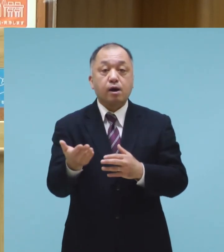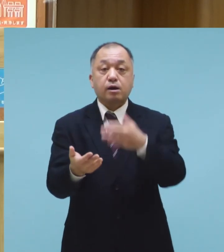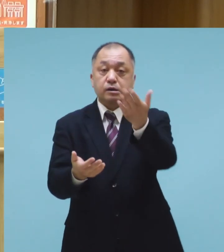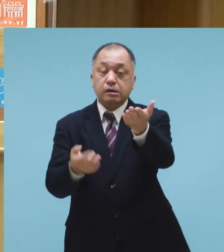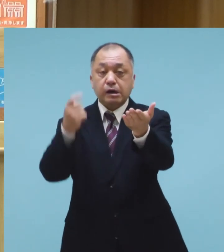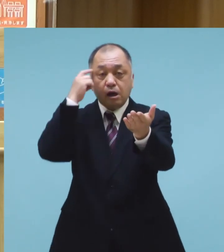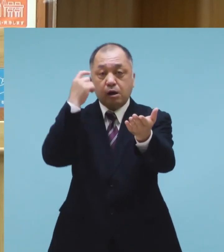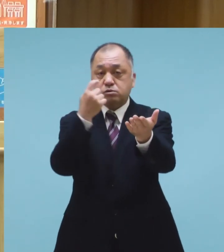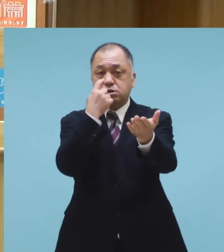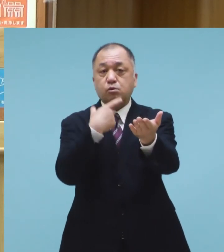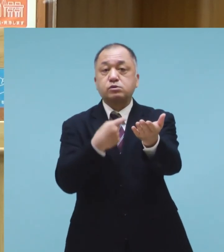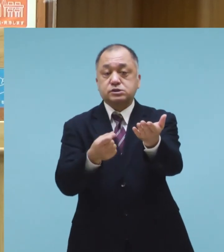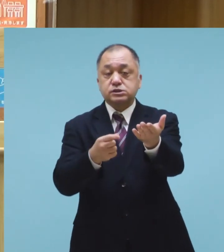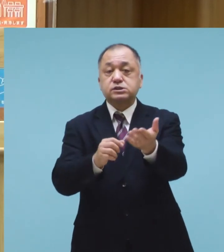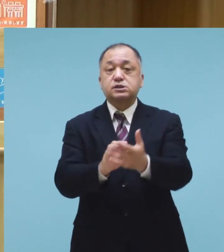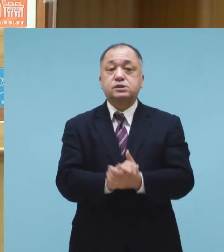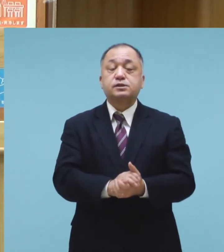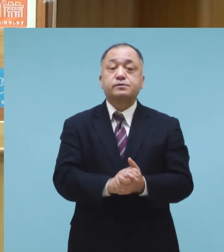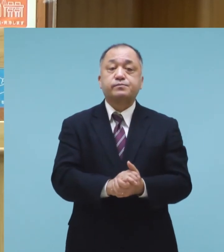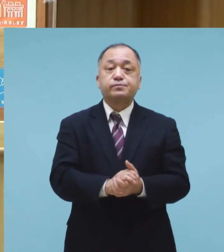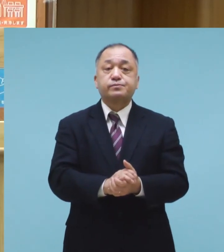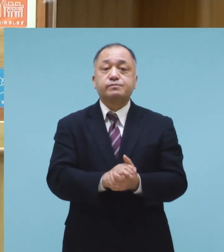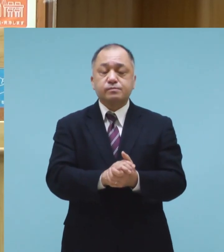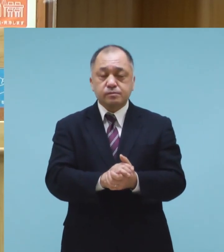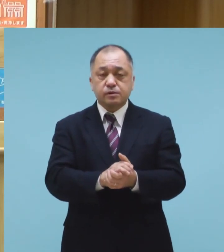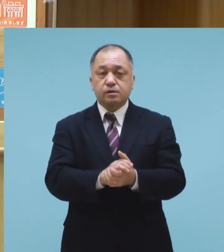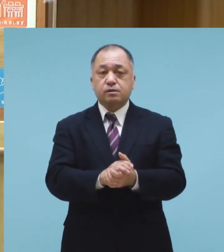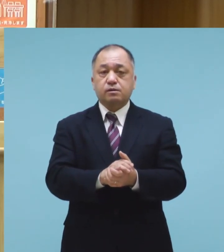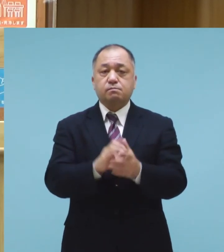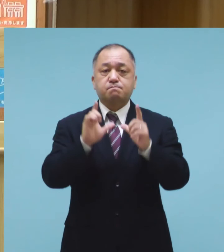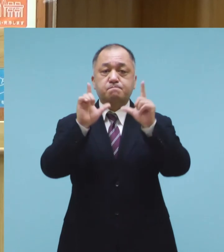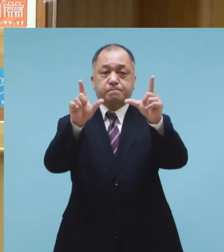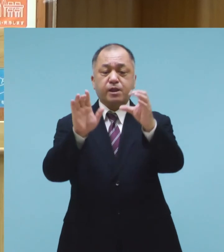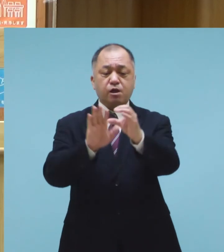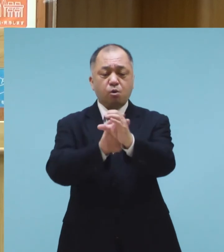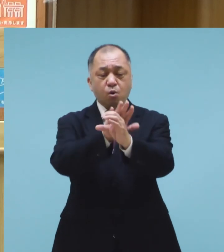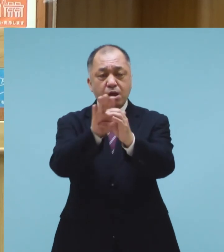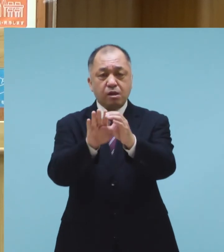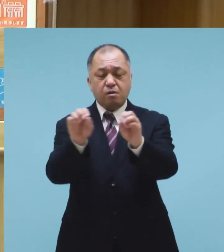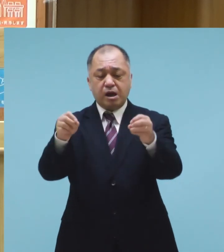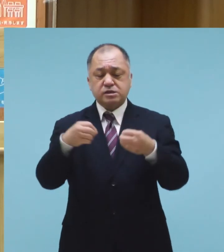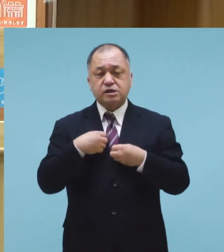聞かせください。 は い、 まあ、これまずコロナのこの感染の状況から